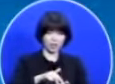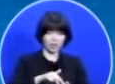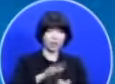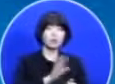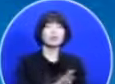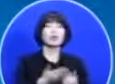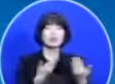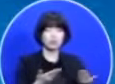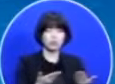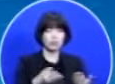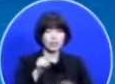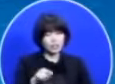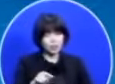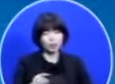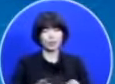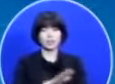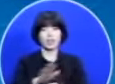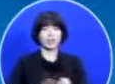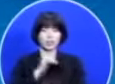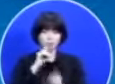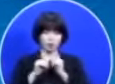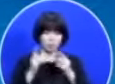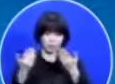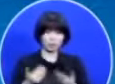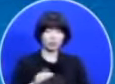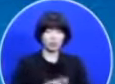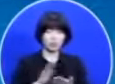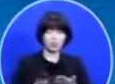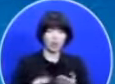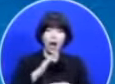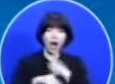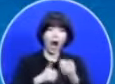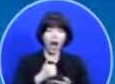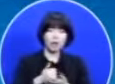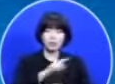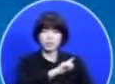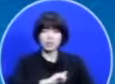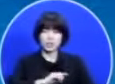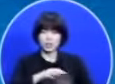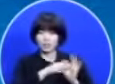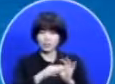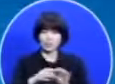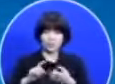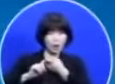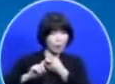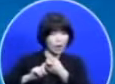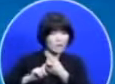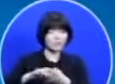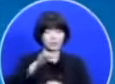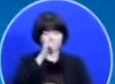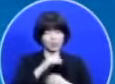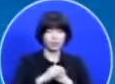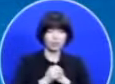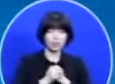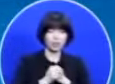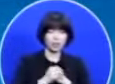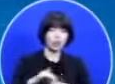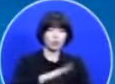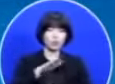이것을 사랑이라고 말했어요 하나님의 가장 큰 관심사입니다 우리가 정말 예수님을